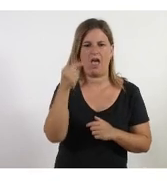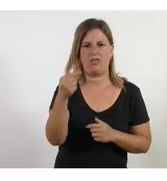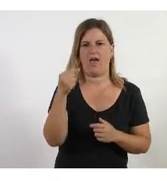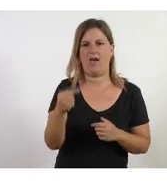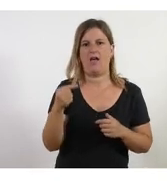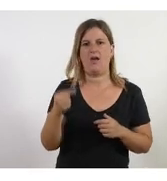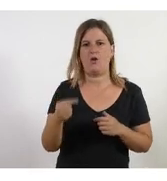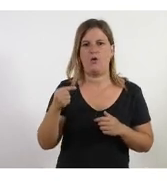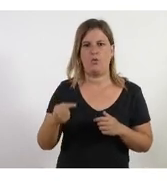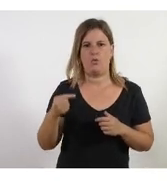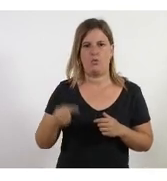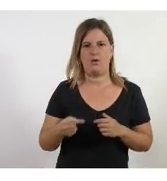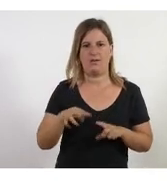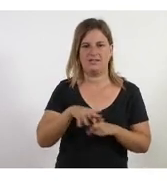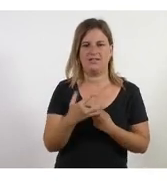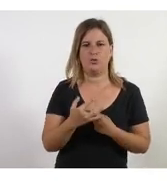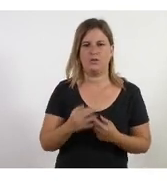d'aquestes situacions.